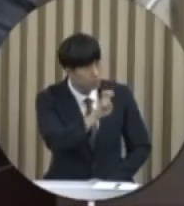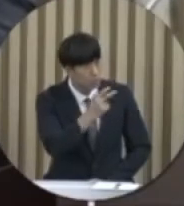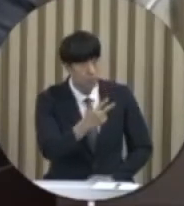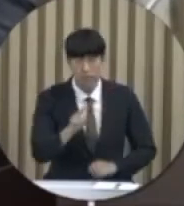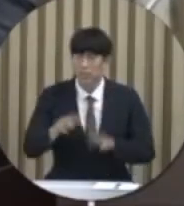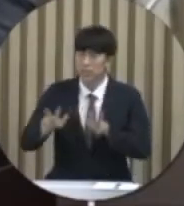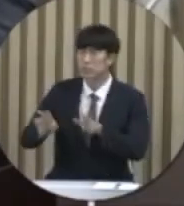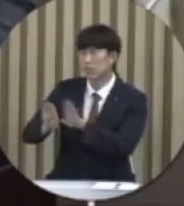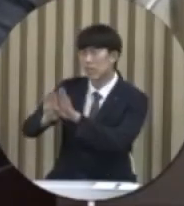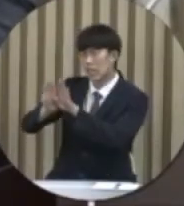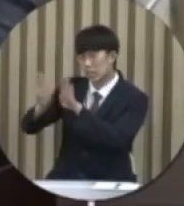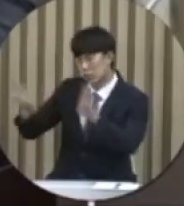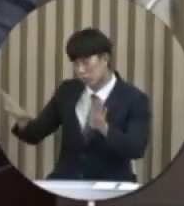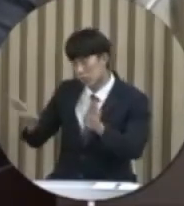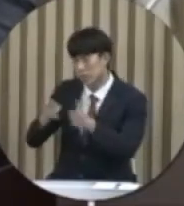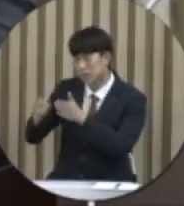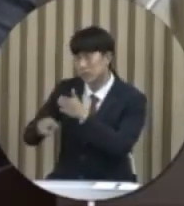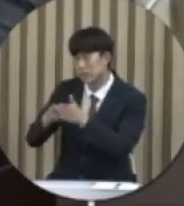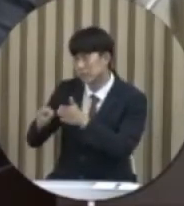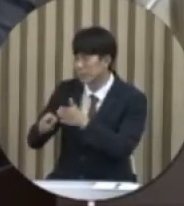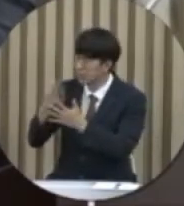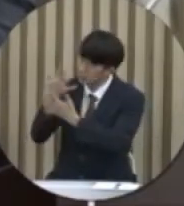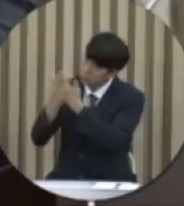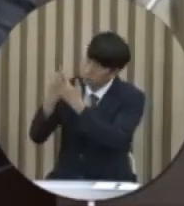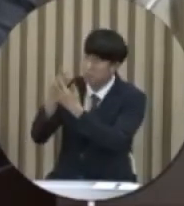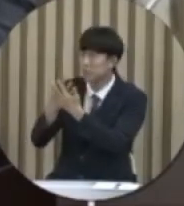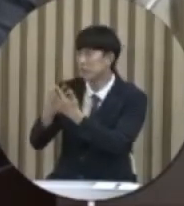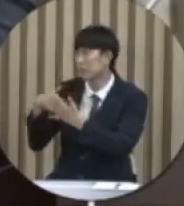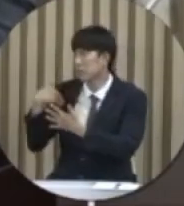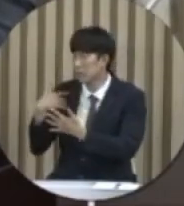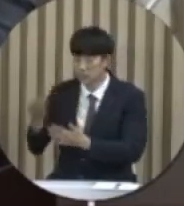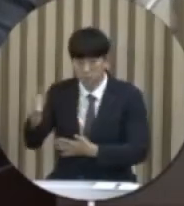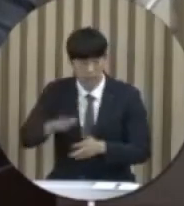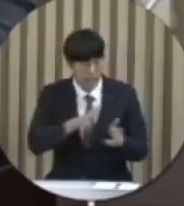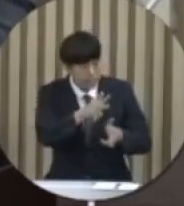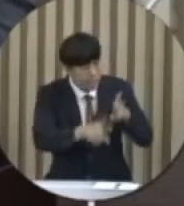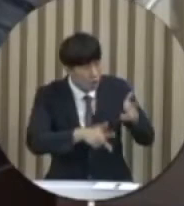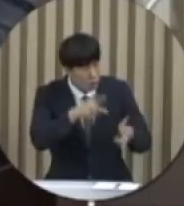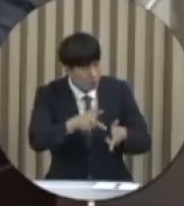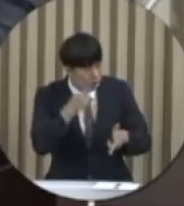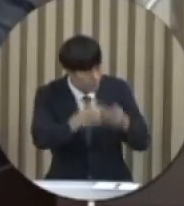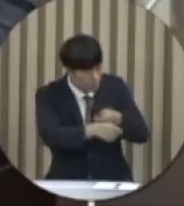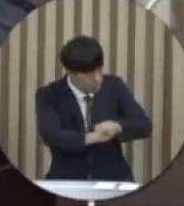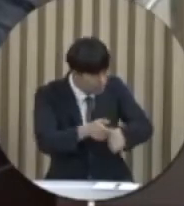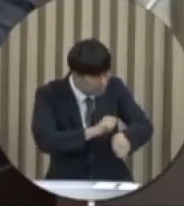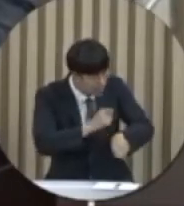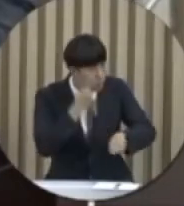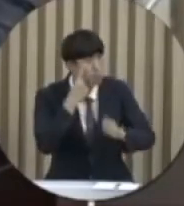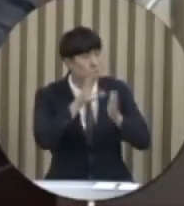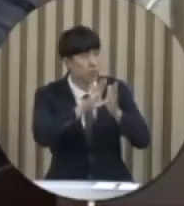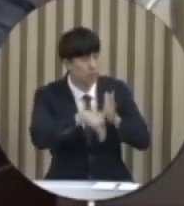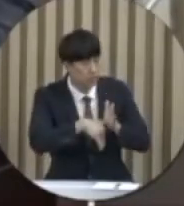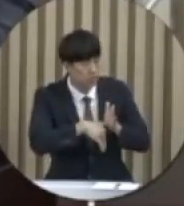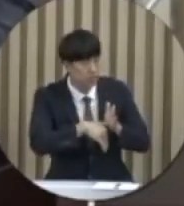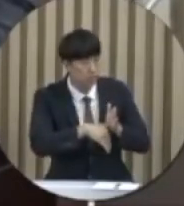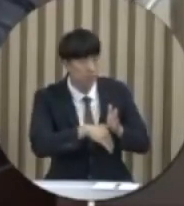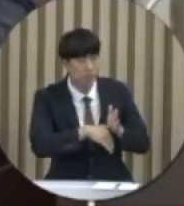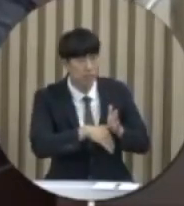것좀 이른 것 뭐 같고. 이럴 수 있지만 저희가 사업의 의지를 본다고 했을 때